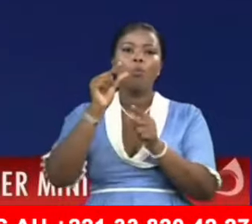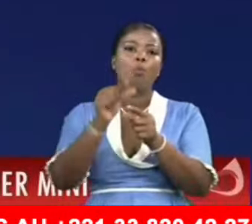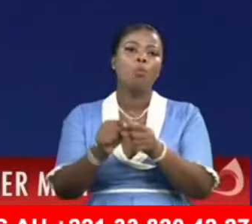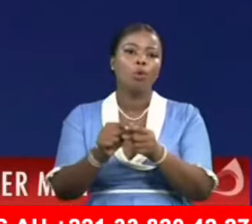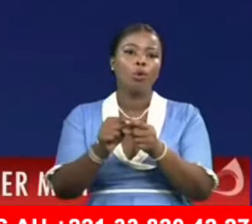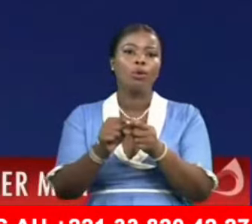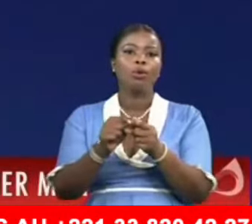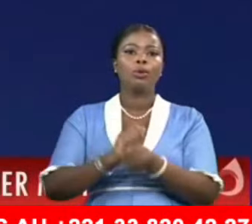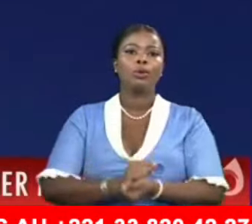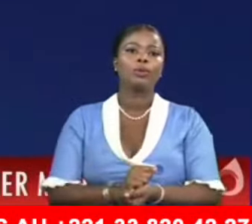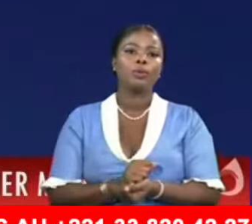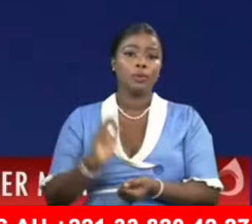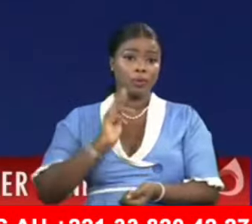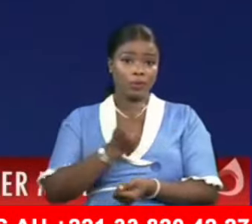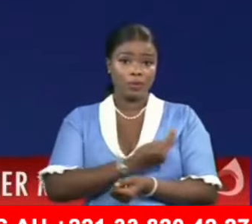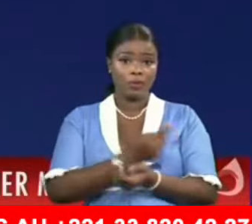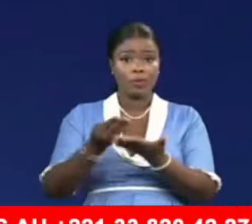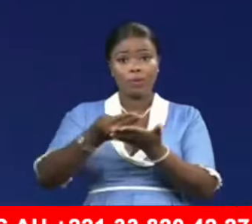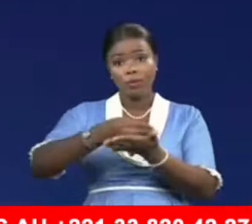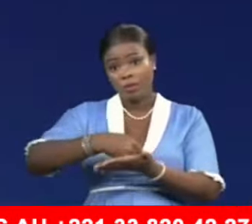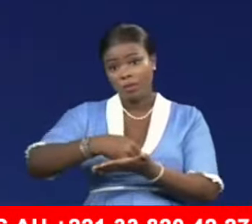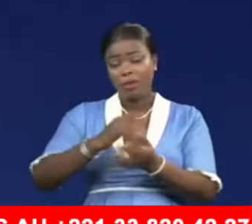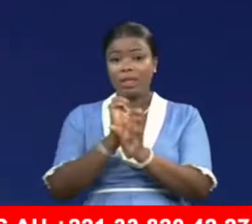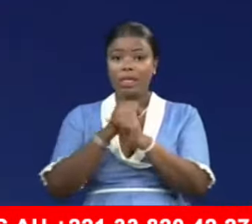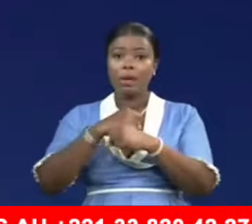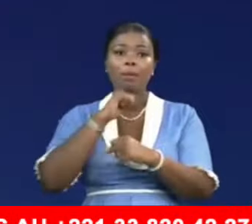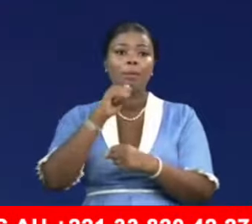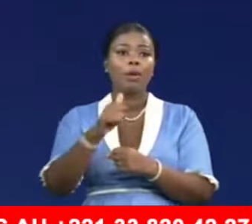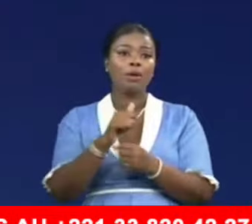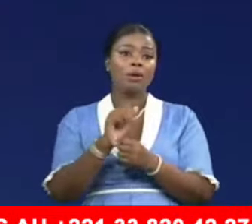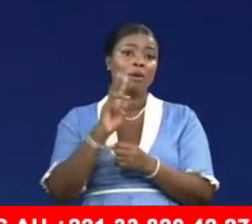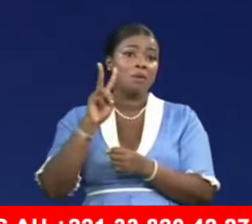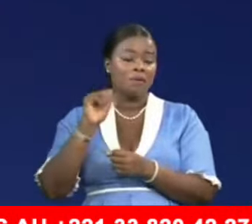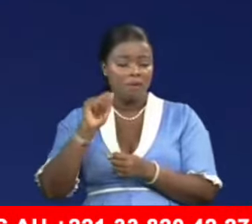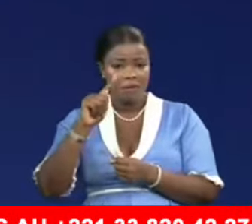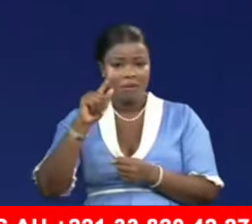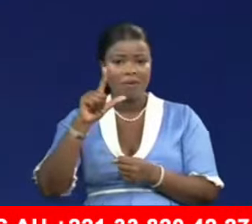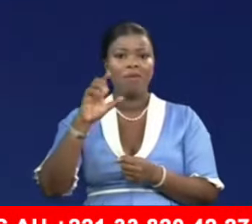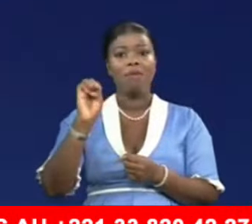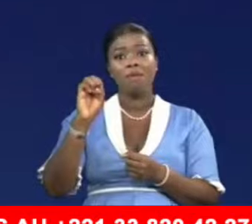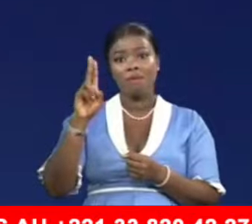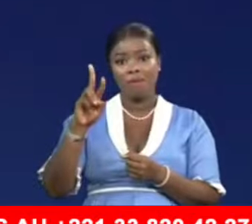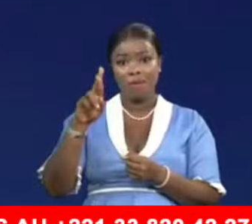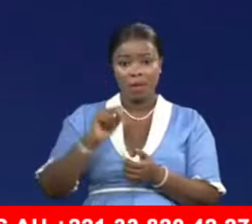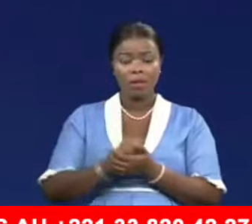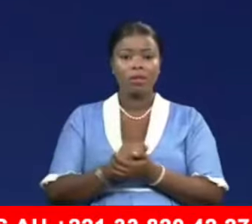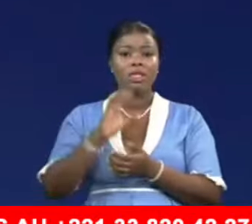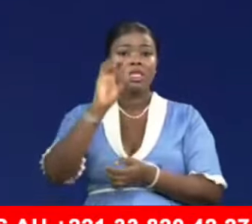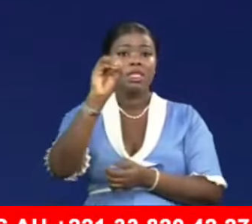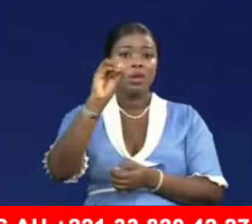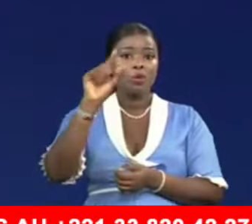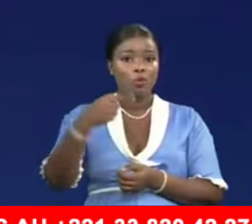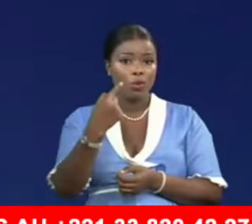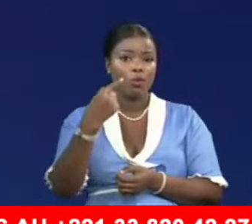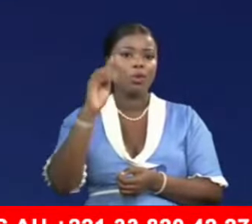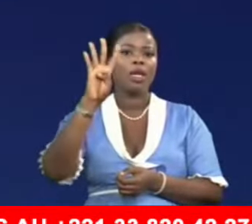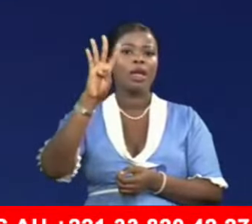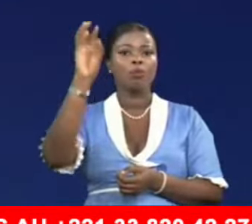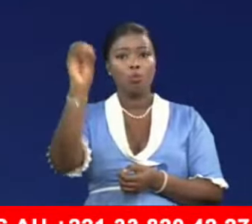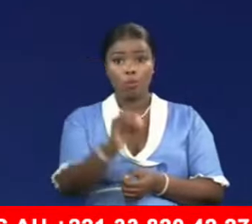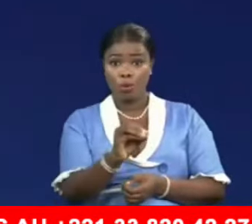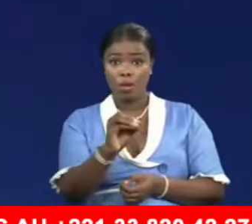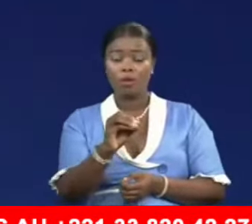mots notre modèle ne crée pas de valeur une croissance d'à peine 0 0,4 %